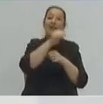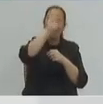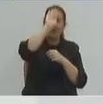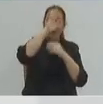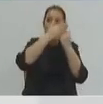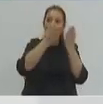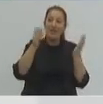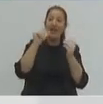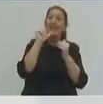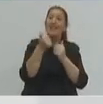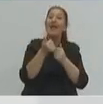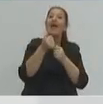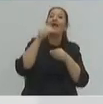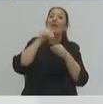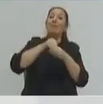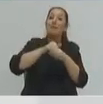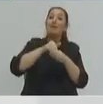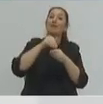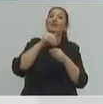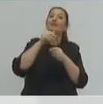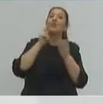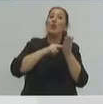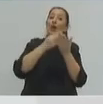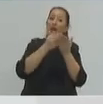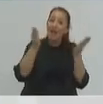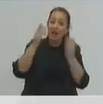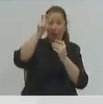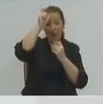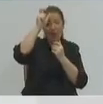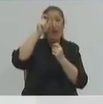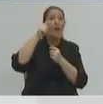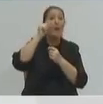üyeleri, Türk milleti bu günlere